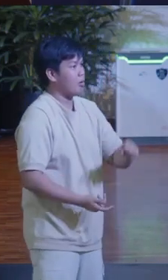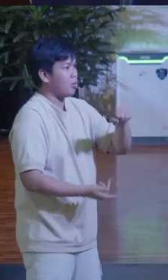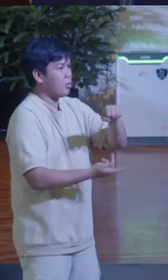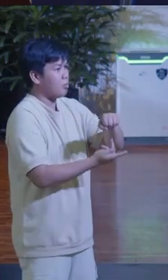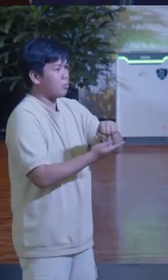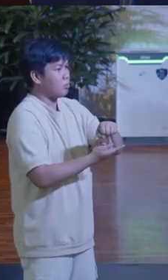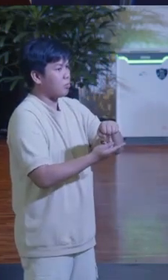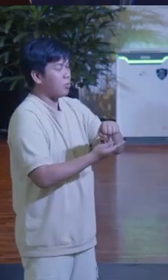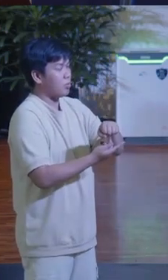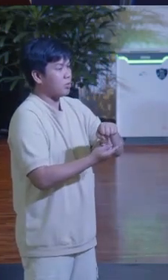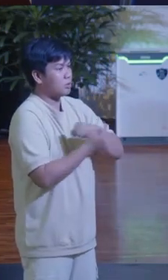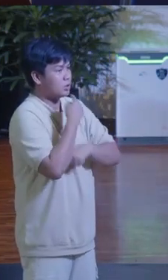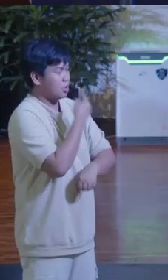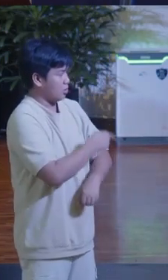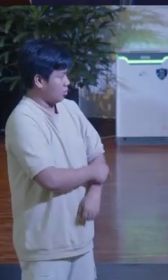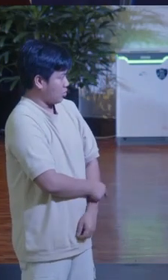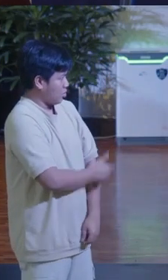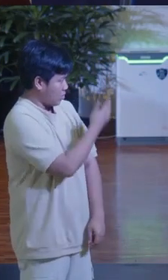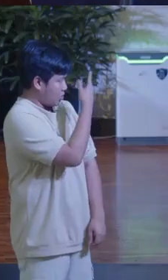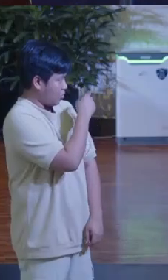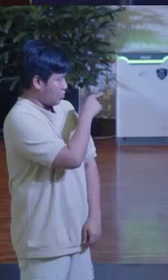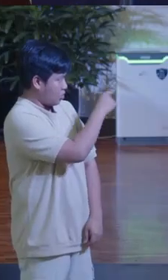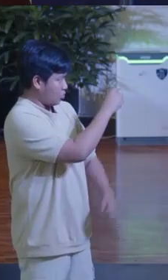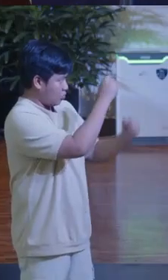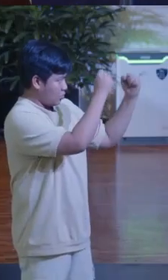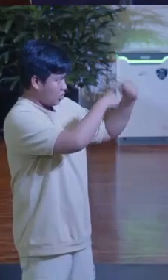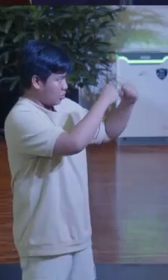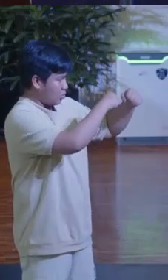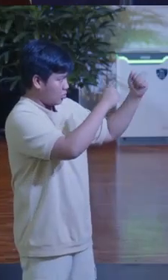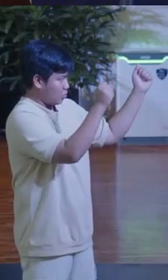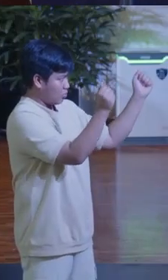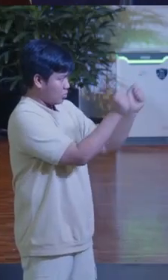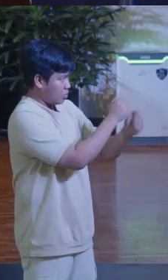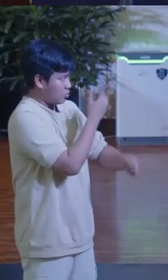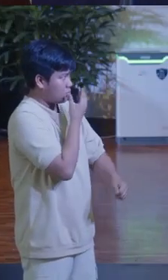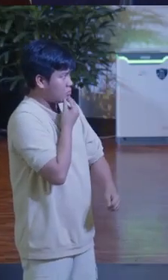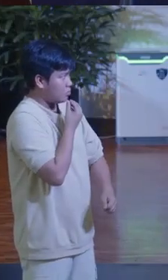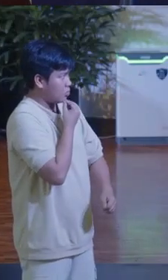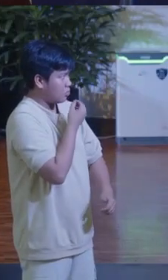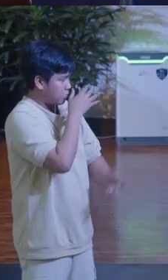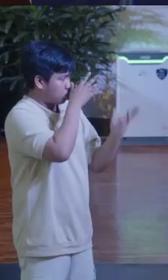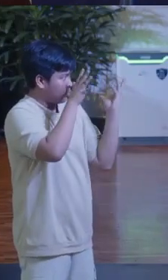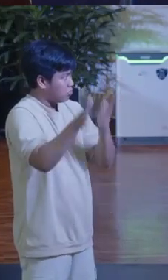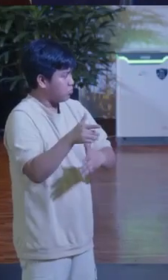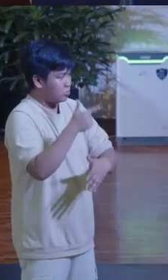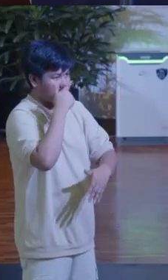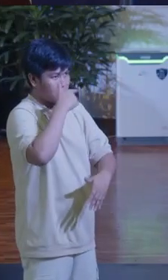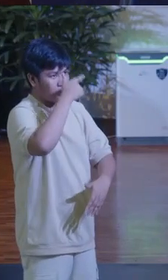siyang nag-agree na kaisa doon sa mga Judaizer na parang,